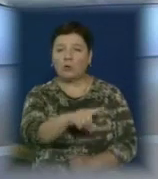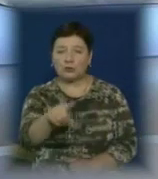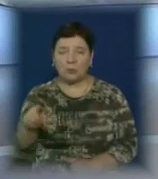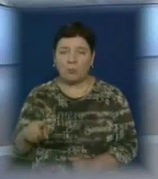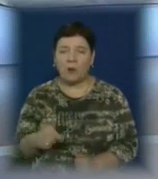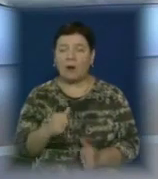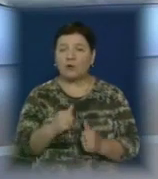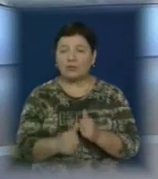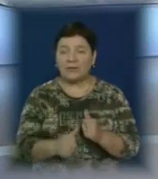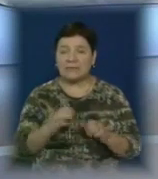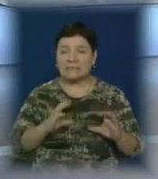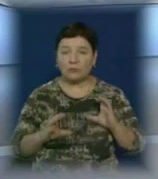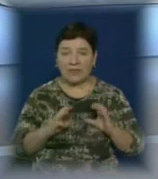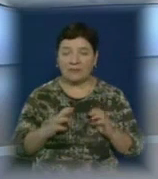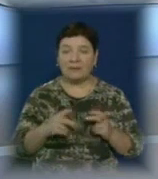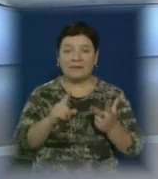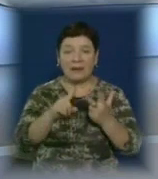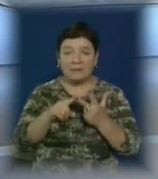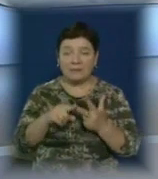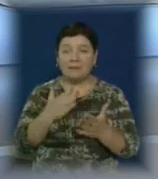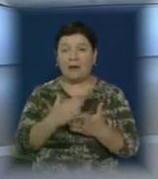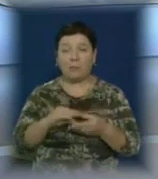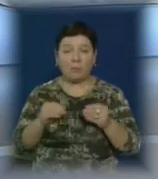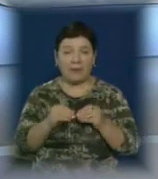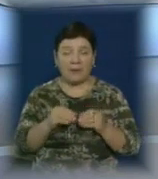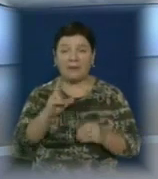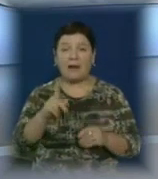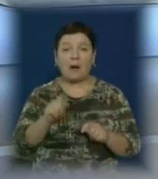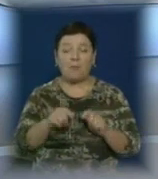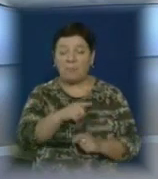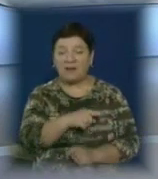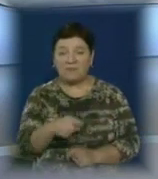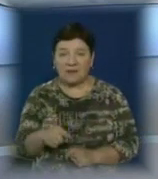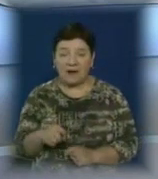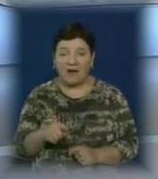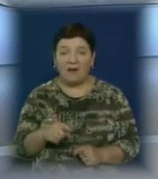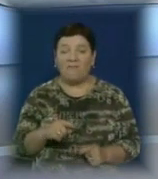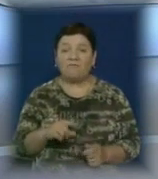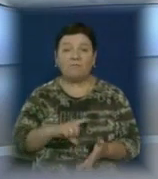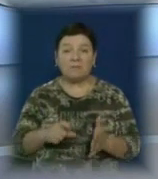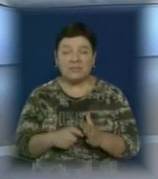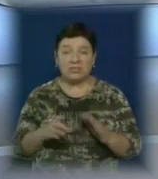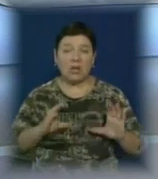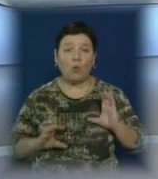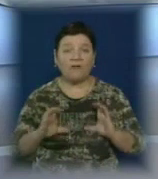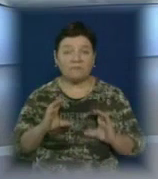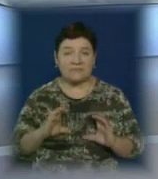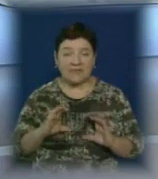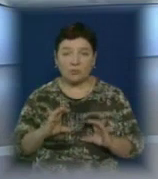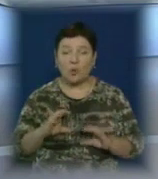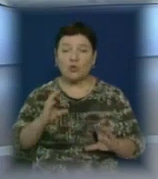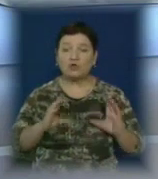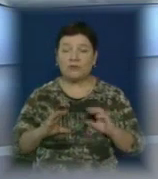ЖНУ має проблеми із зором. Такий результат показала перевірка, яку провели безпосередньо у приміщенні університету студенти медичного